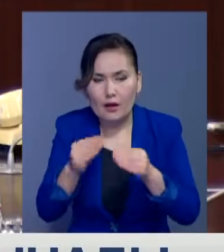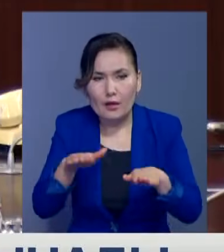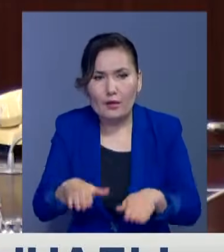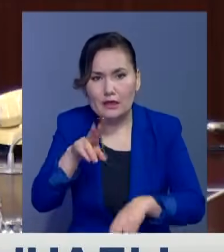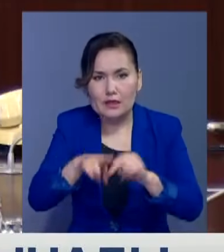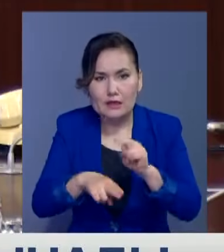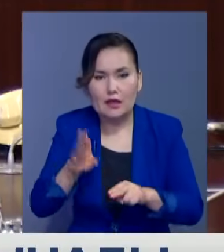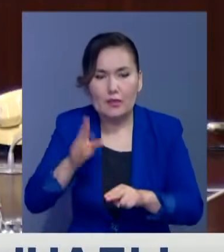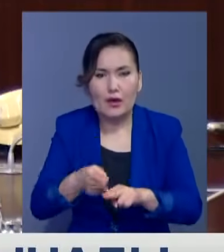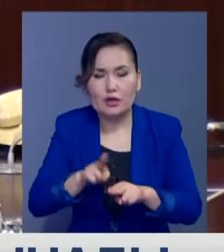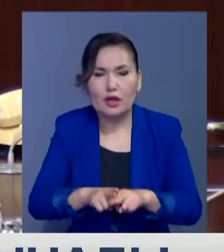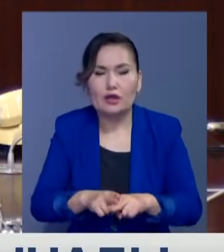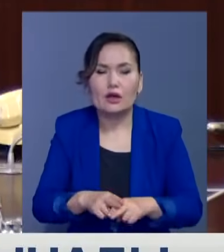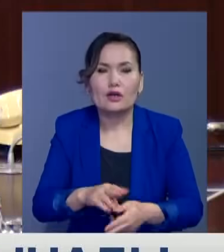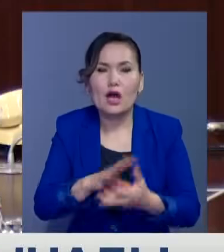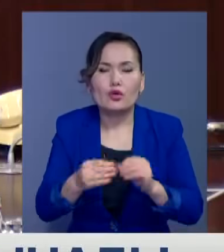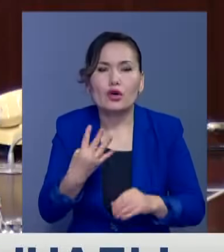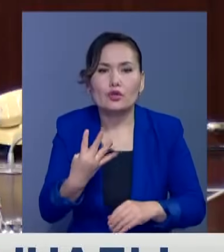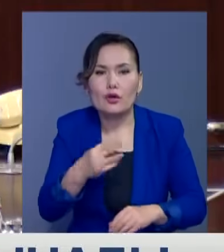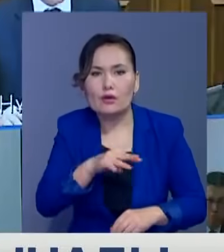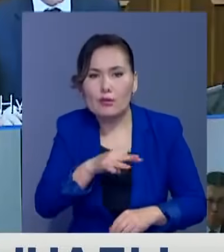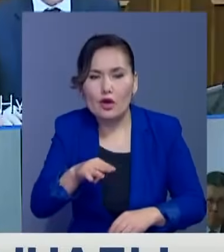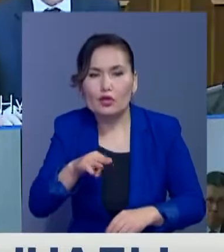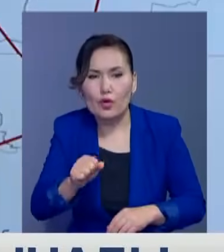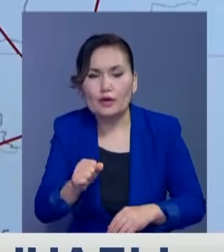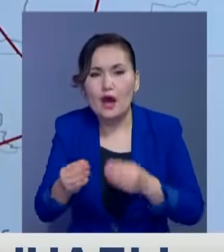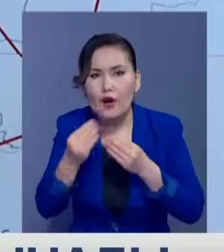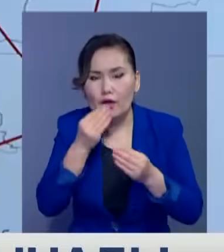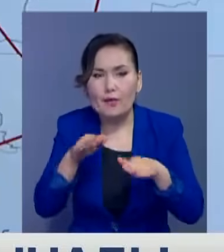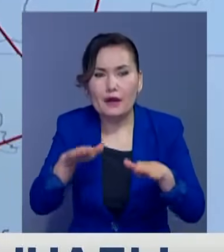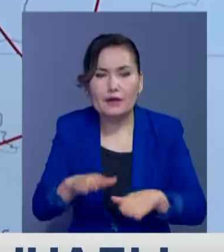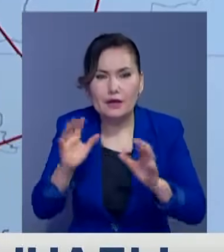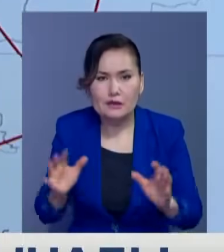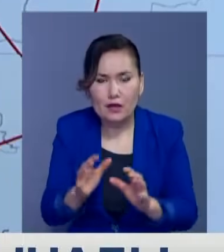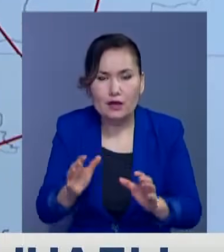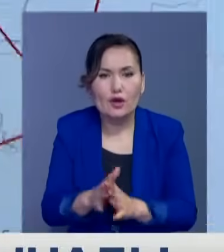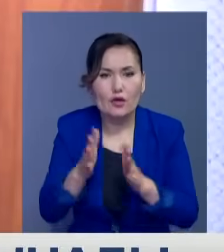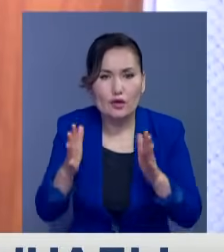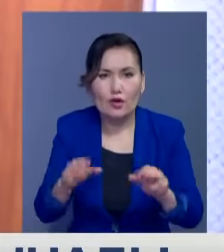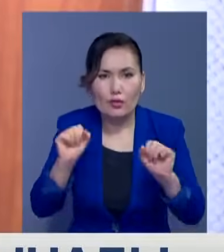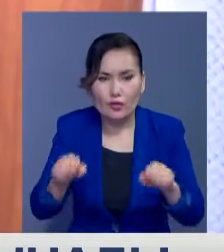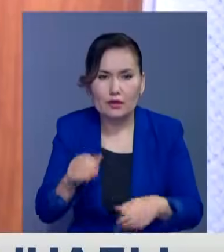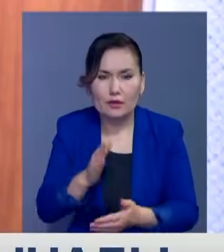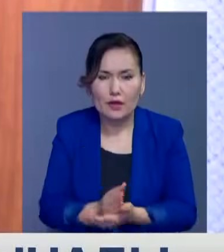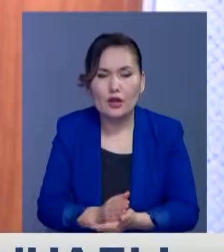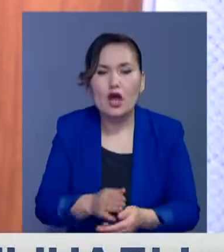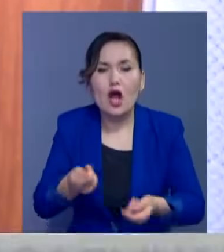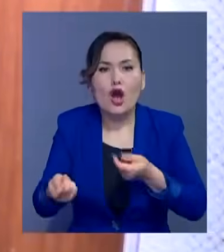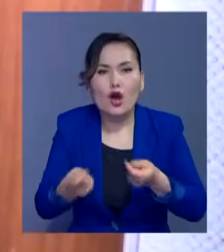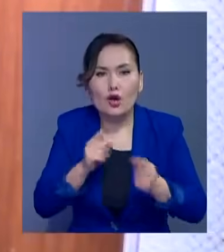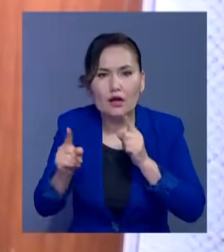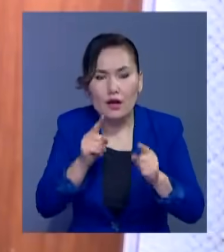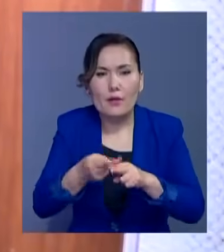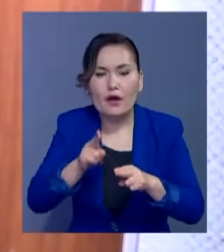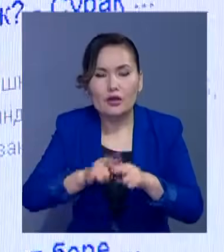шамамен 4-8 миллион тонна агроөнімді сақтауға, өңдеу мен таратуға мүмкіндік береді. Үкімет отырысында сондай-ақ